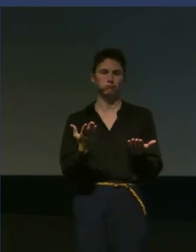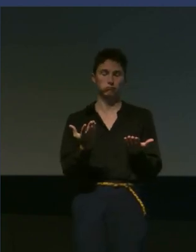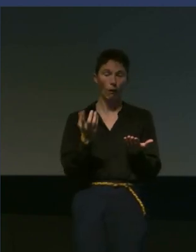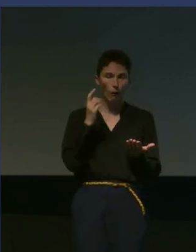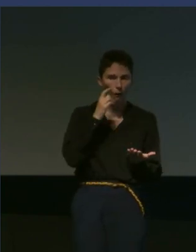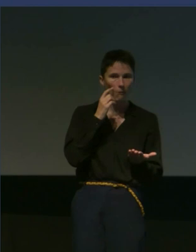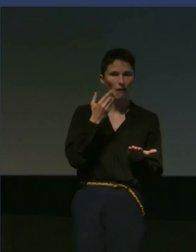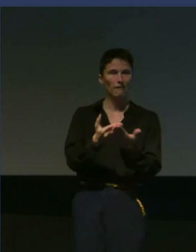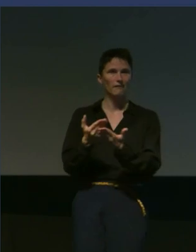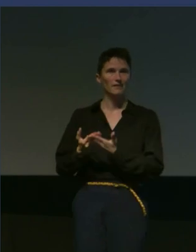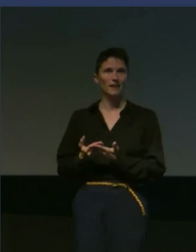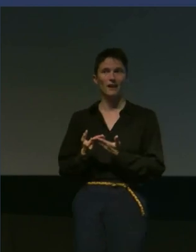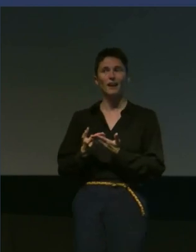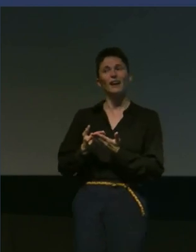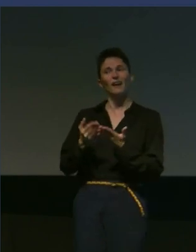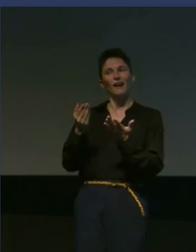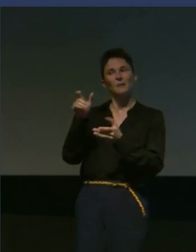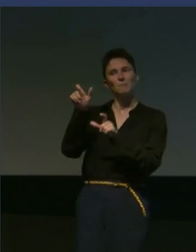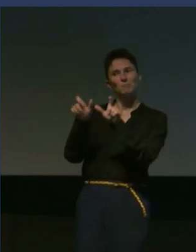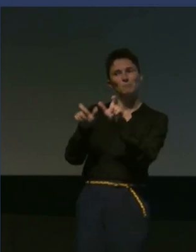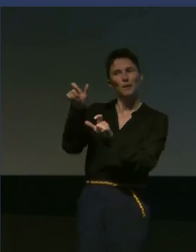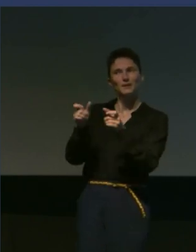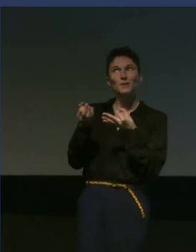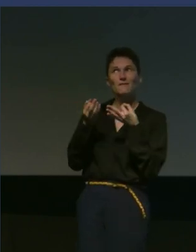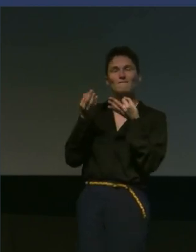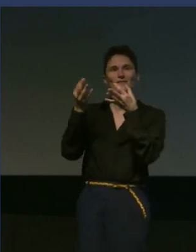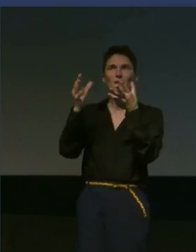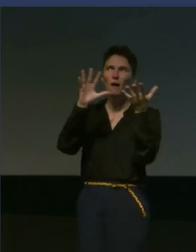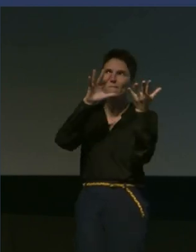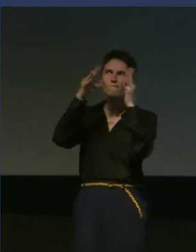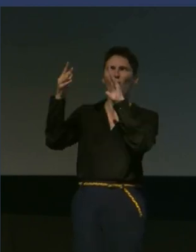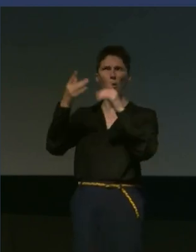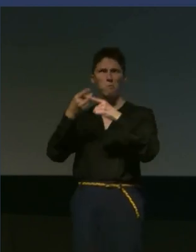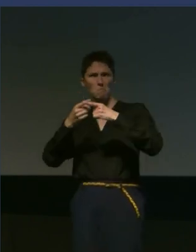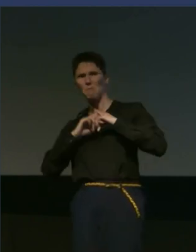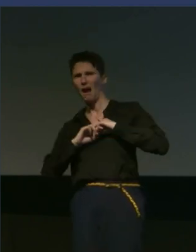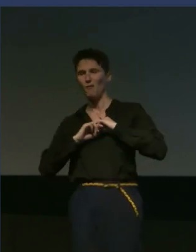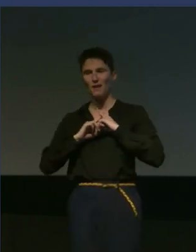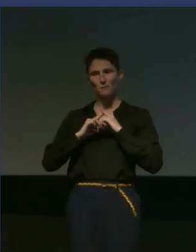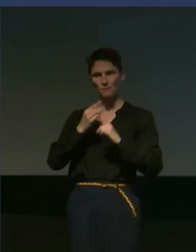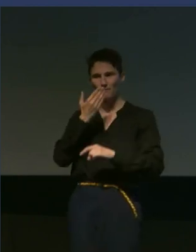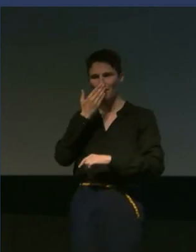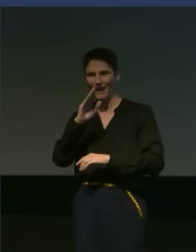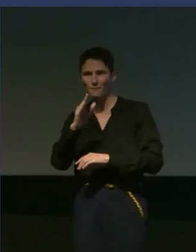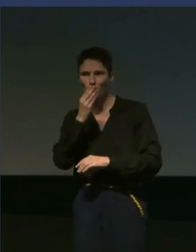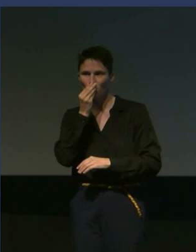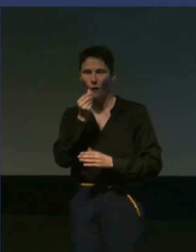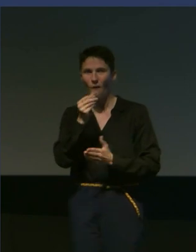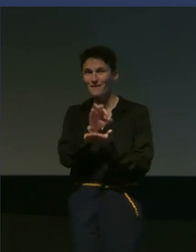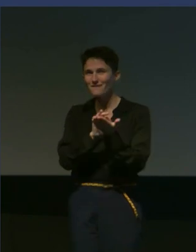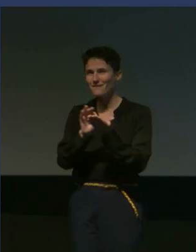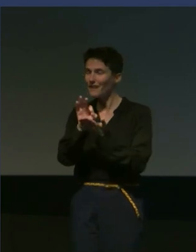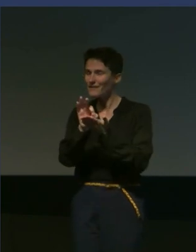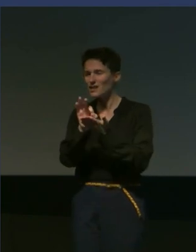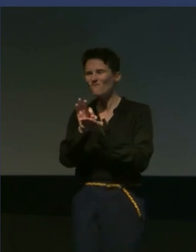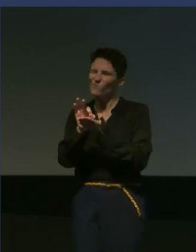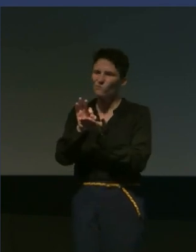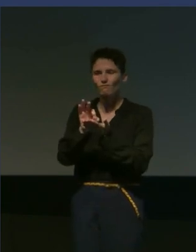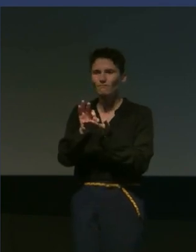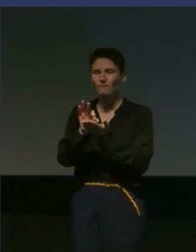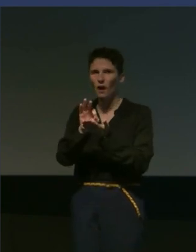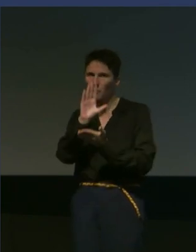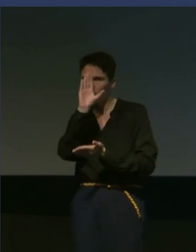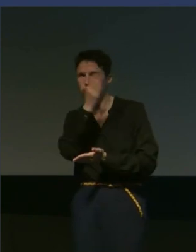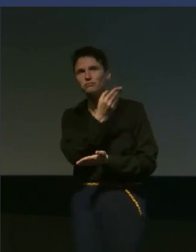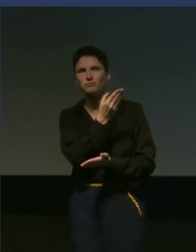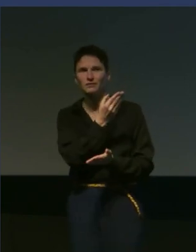cette attitude des climato-sceptiques, on se rend compte qu'il y a un changement de tactique dans leur façon d'agir et de